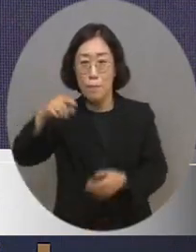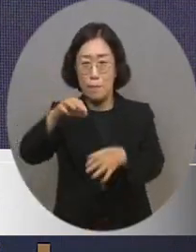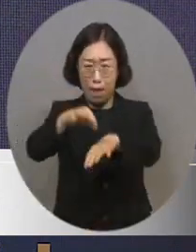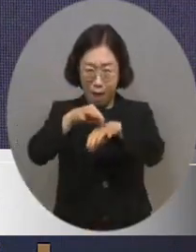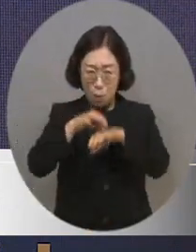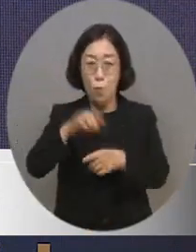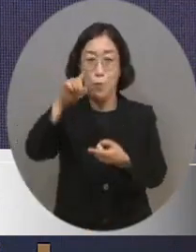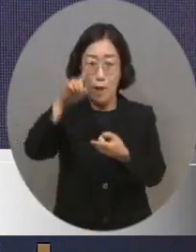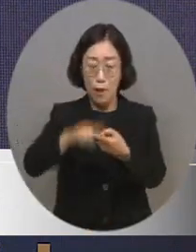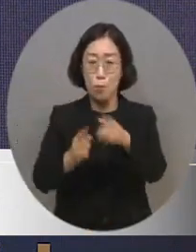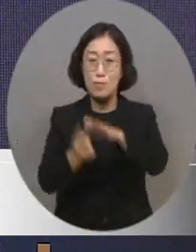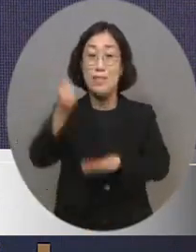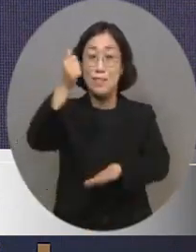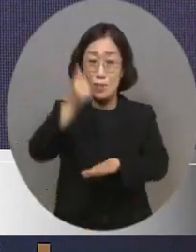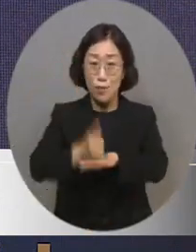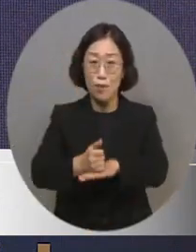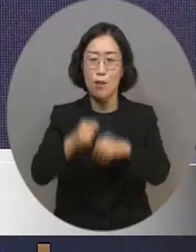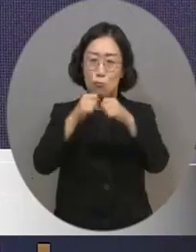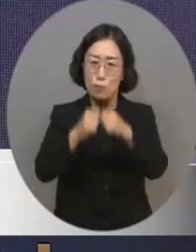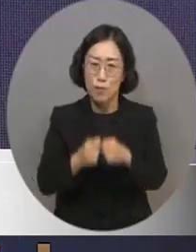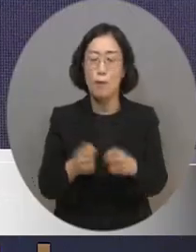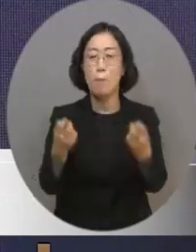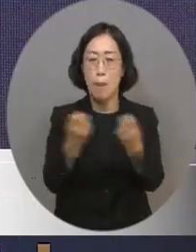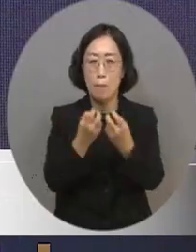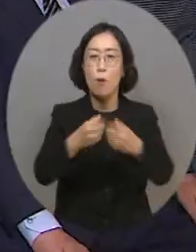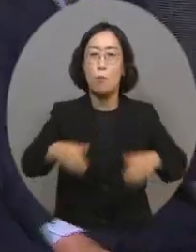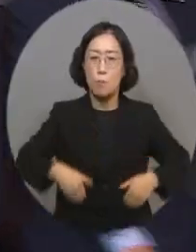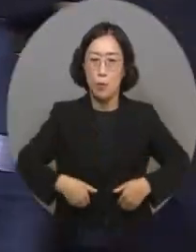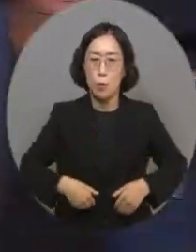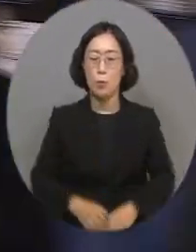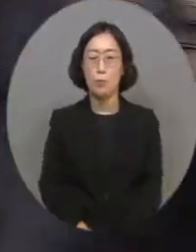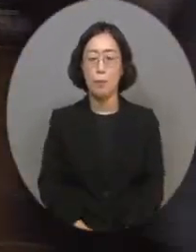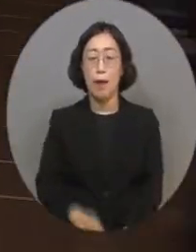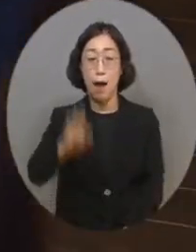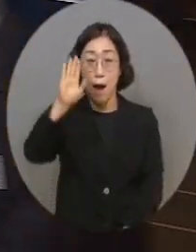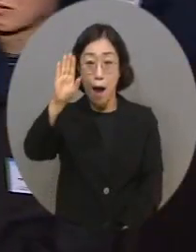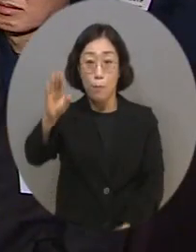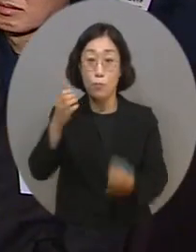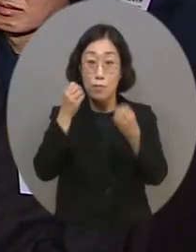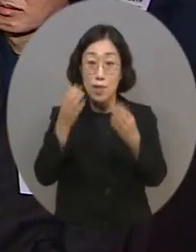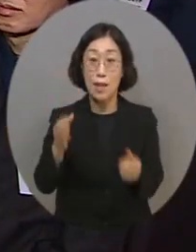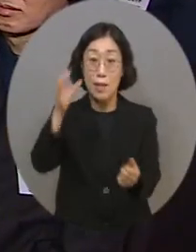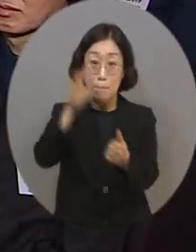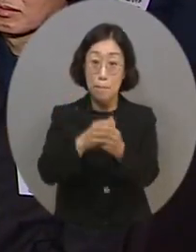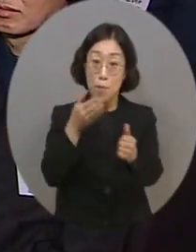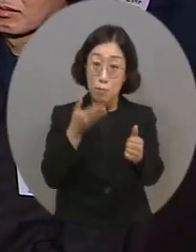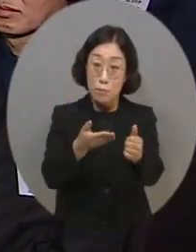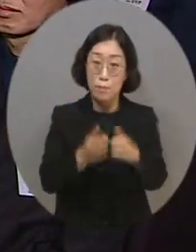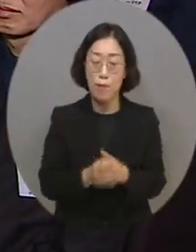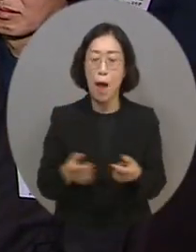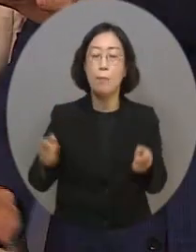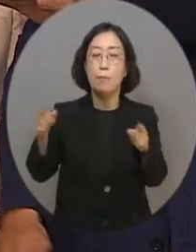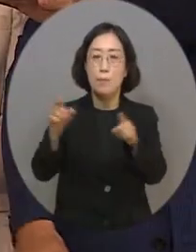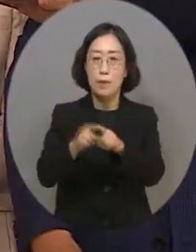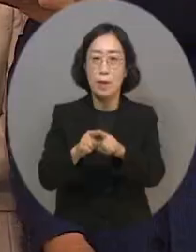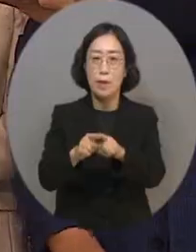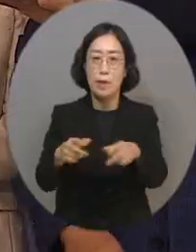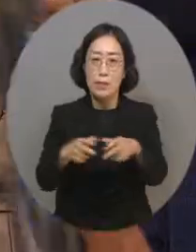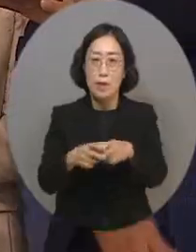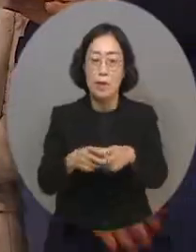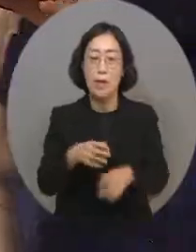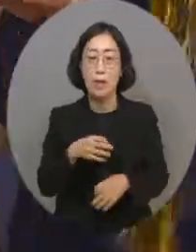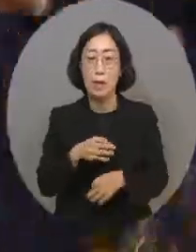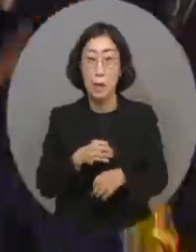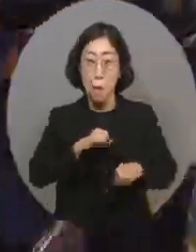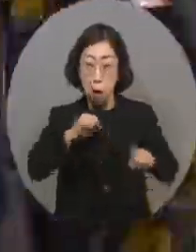구현하는 구체적인 실천이 앞서야 합니다. 앞으로 신임 제9대 황재현 회장과 함께 장애인의